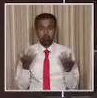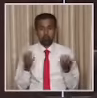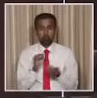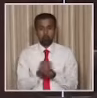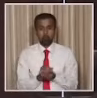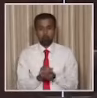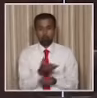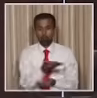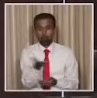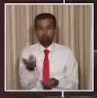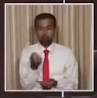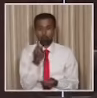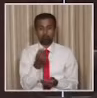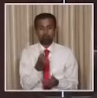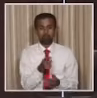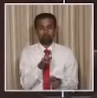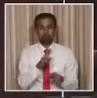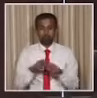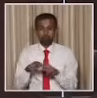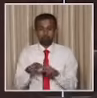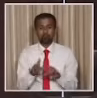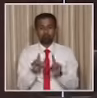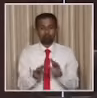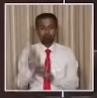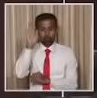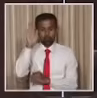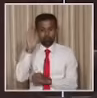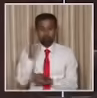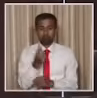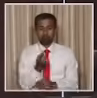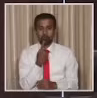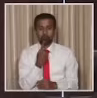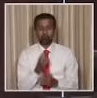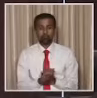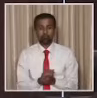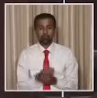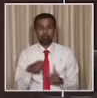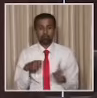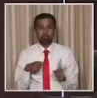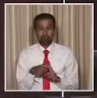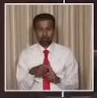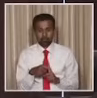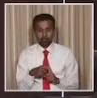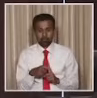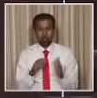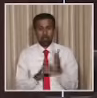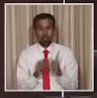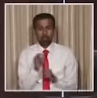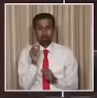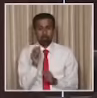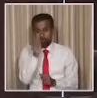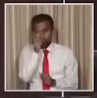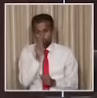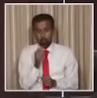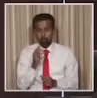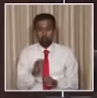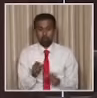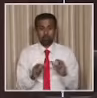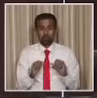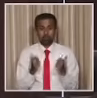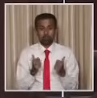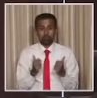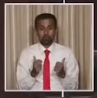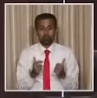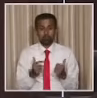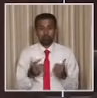නා. ඔබතුමාලා ඔය කියන හේයෝ ටික අපිටත් ඔය විදිහට මත උස්සගෙන ඉන්න දැන් අර කෙහෙලිය රඹුක් වැල්ල ඇමතුමා මේ හොරකම් කරලා මිනිස්සුන්ගේ ජීවිතත් එක්ක